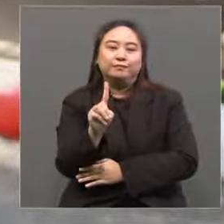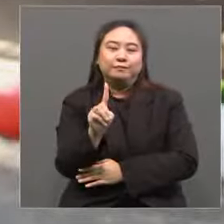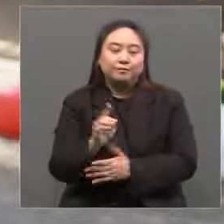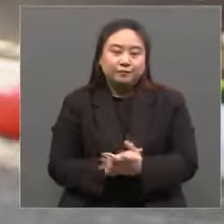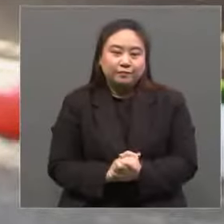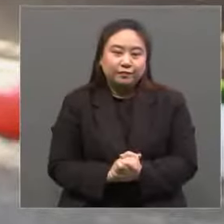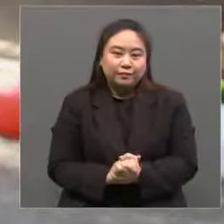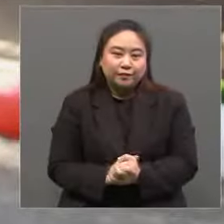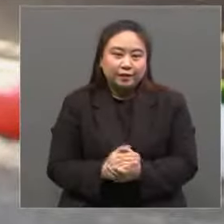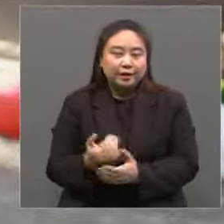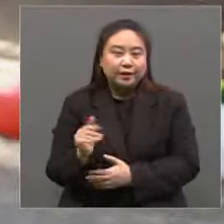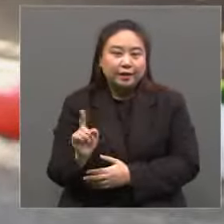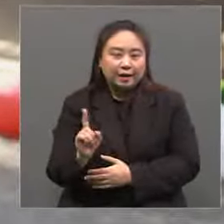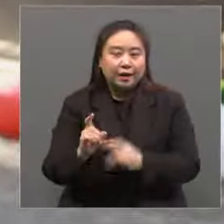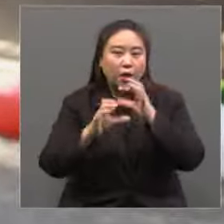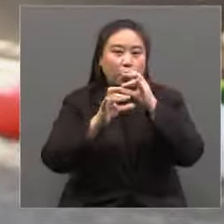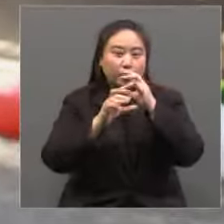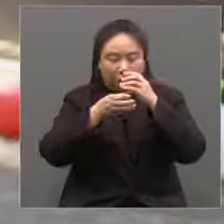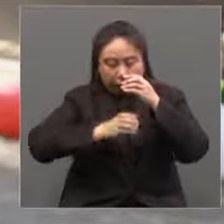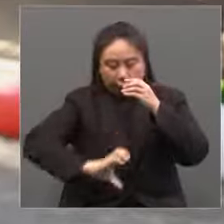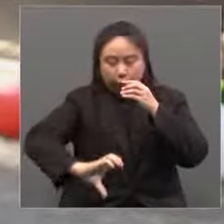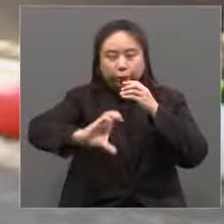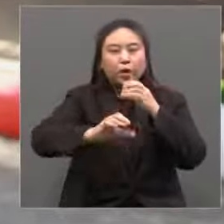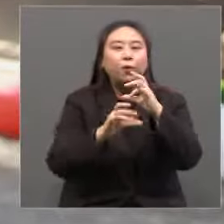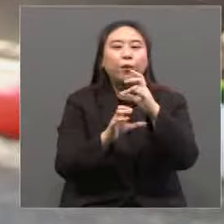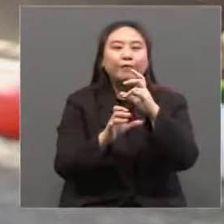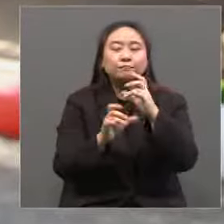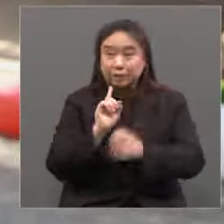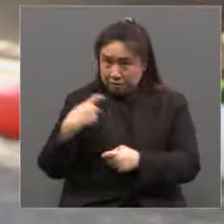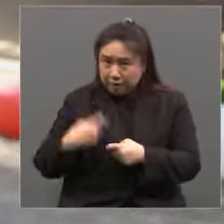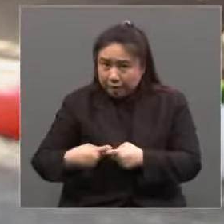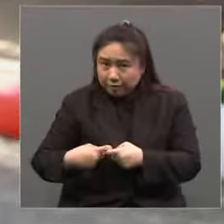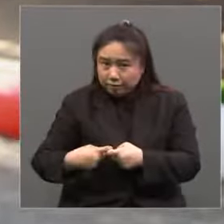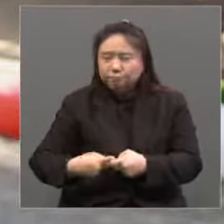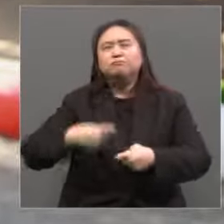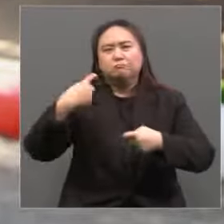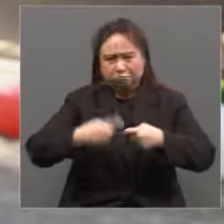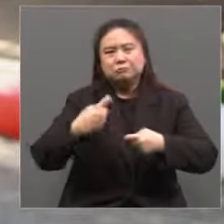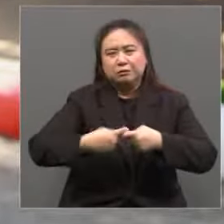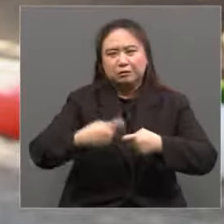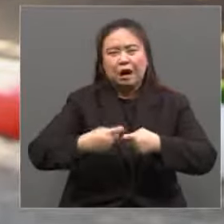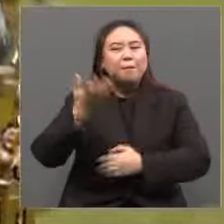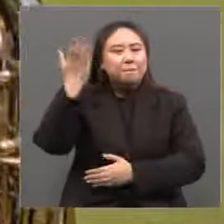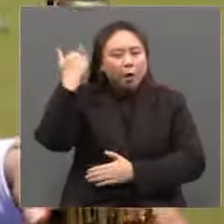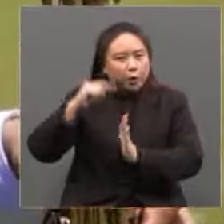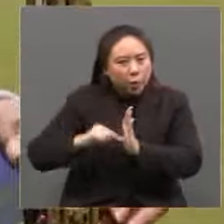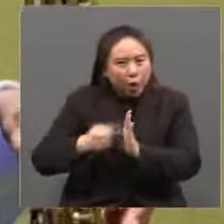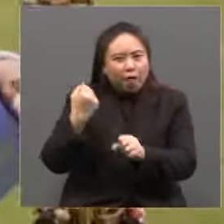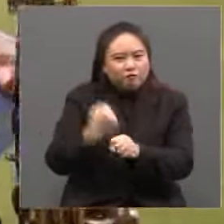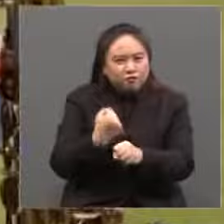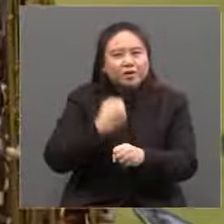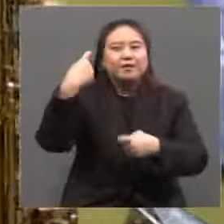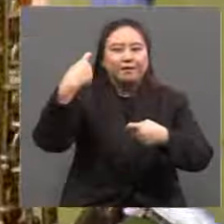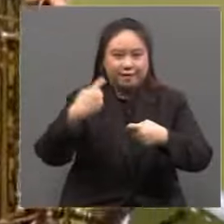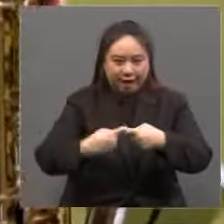ที่หนูเล่นก็คืออันโตแซกโซโฟนค่ะ เล่นยากไหมคะ ก็ยากอยู่ค่ะมันจะยากช่วงแรกๆที่เรากำลังฝึกเพราะว่